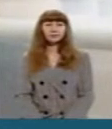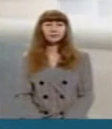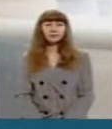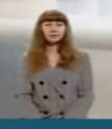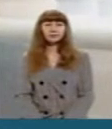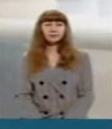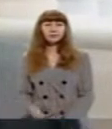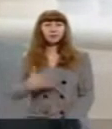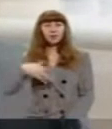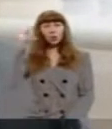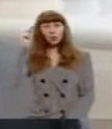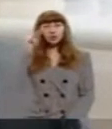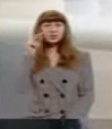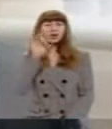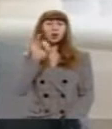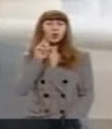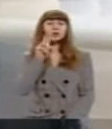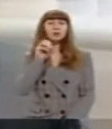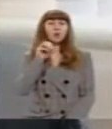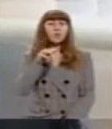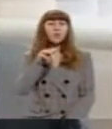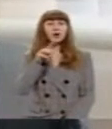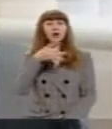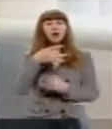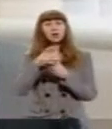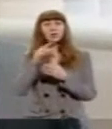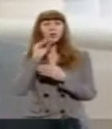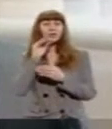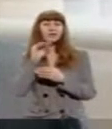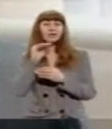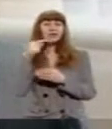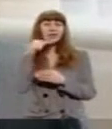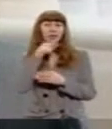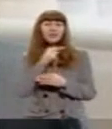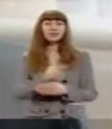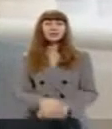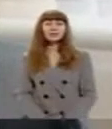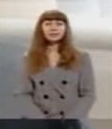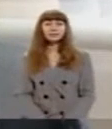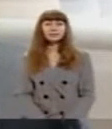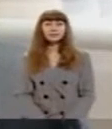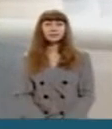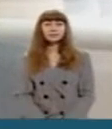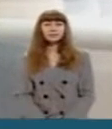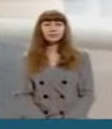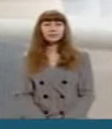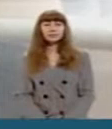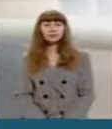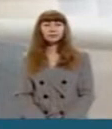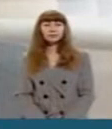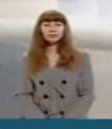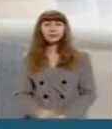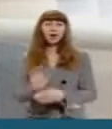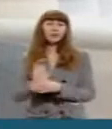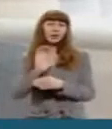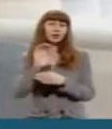мамандығы бойынша бітірдім. Содан соң жұмыспен қамту орталығына барып құжат тапсырдым. Небәрі бір апта күттім. Мамандардың көмегінің арқасында қазір